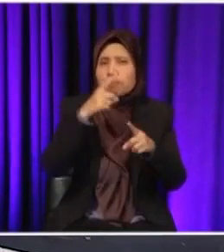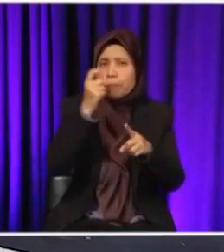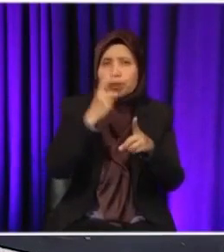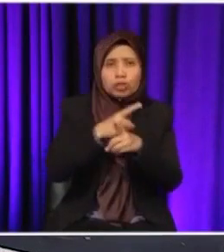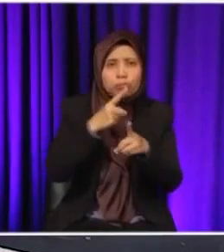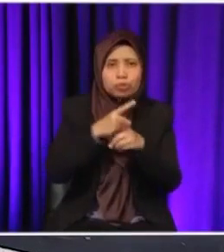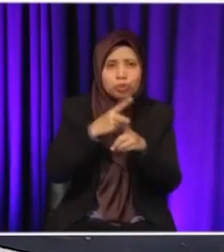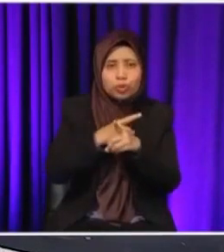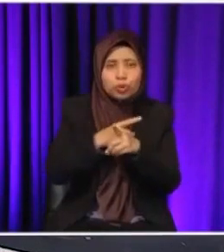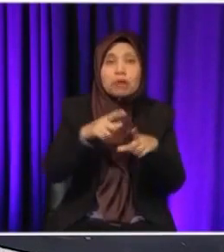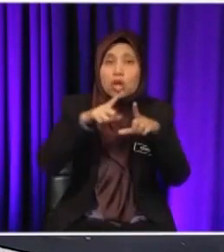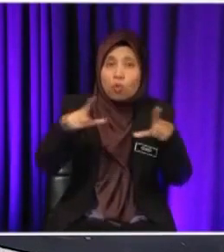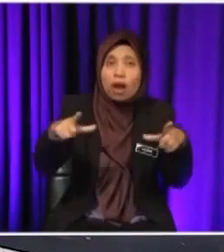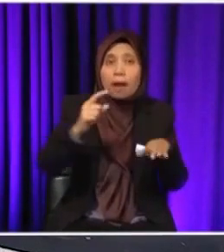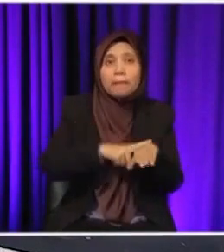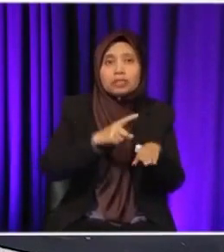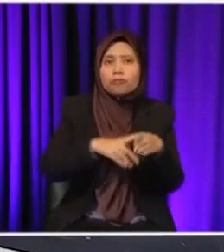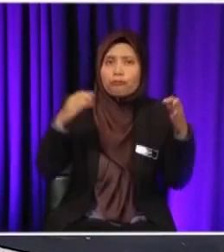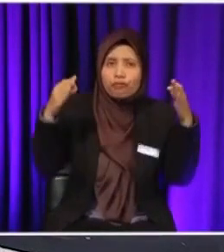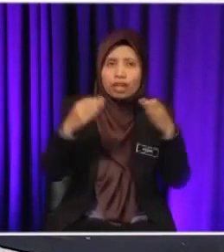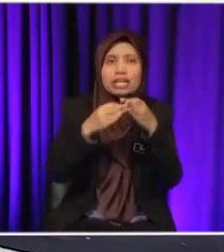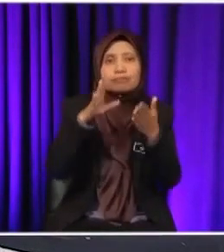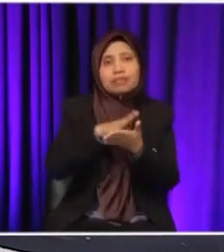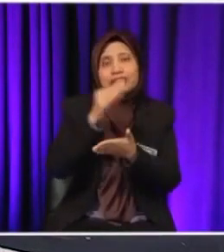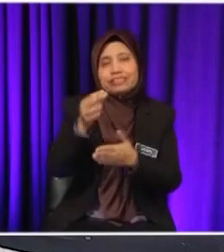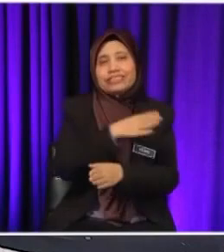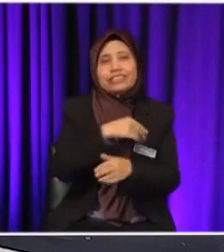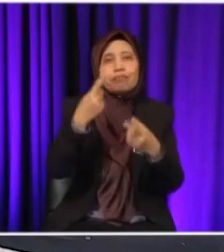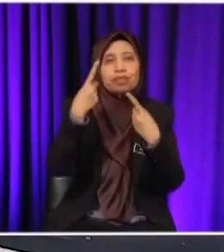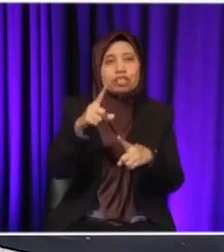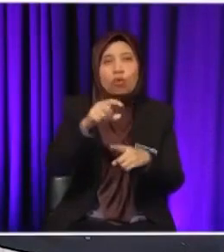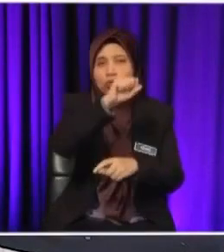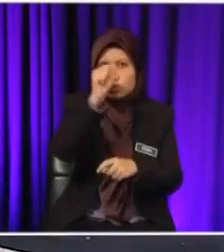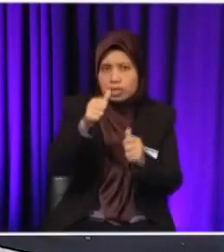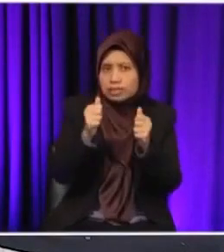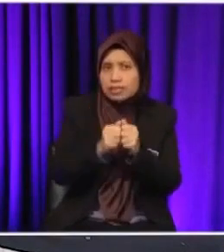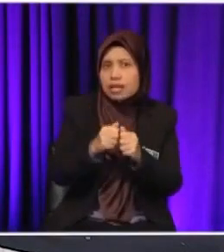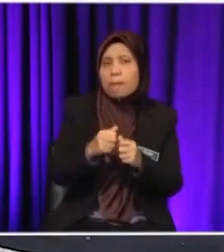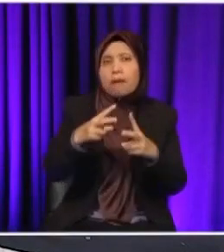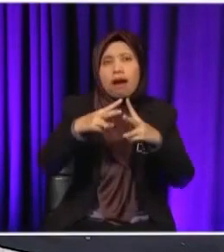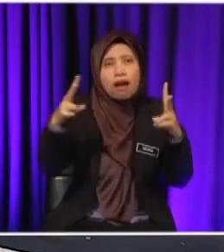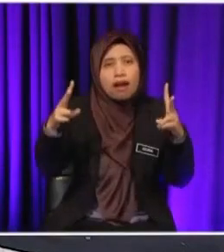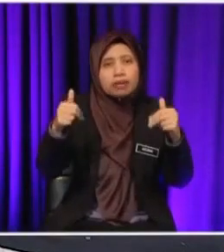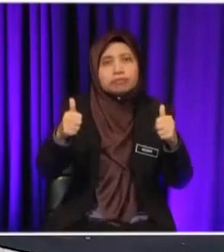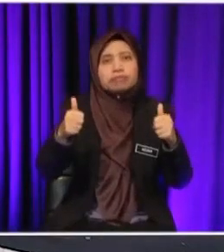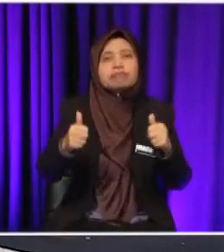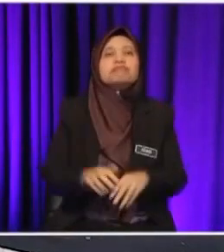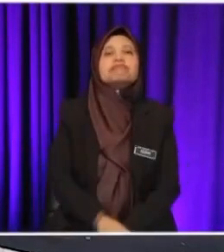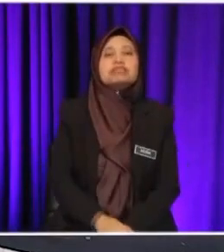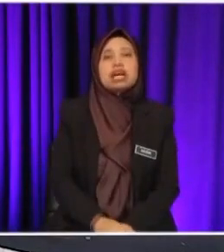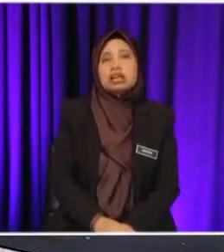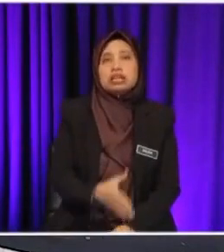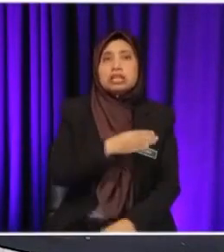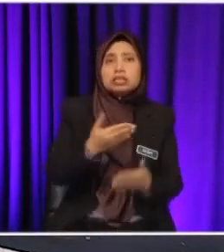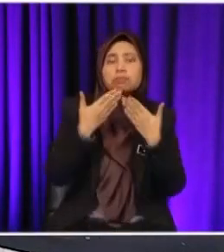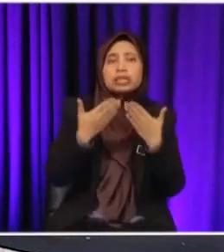untuk meluangkan waktu satu jam hari ini memberi fokus pembelajaran kita dan dapat menjawab soalan dengan sangat baik sekali. Tahniah murid-murid. Dan juga